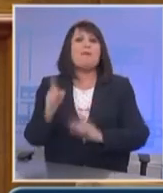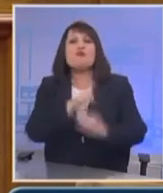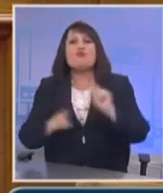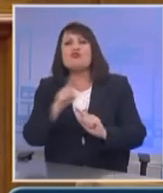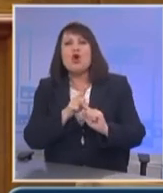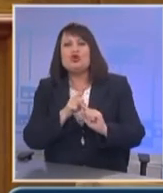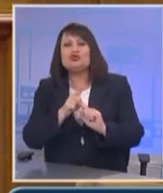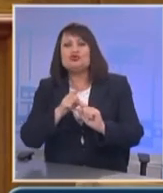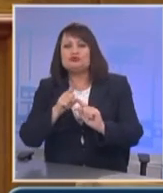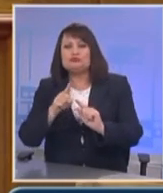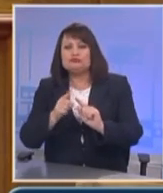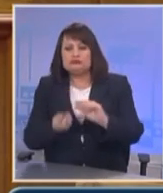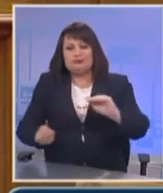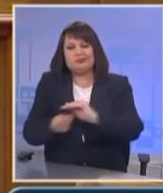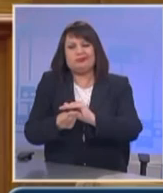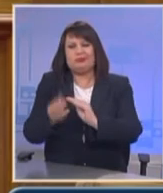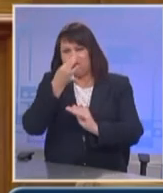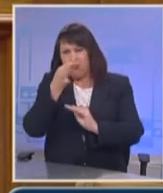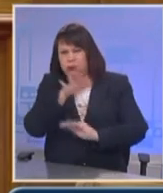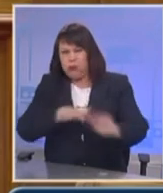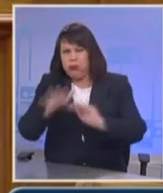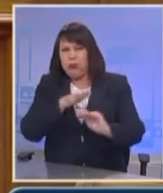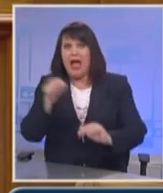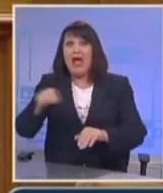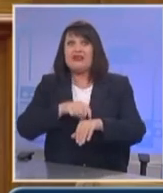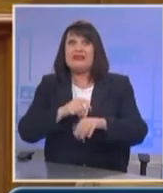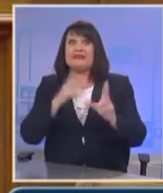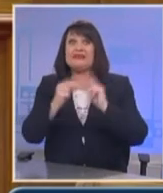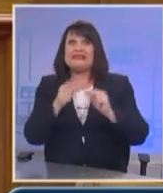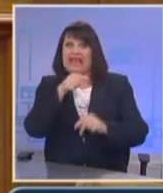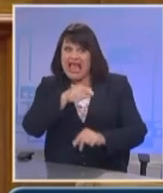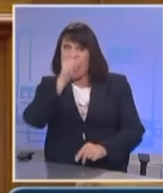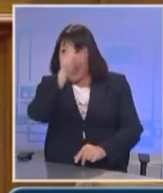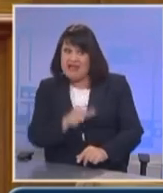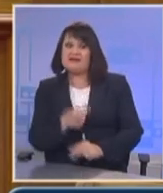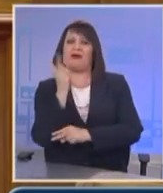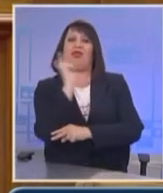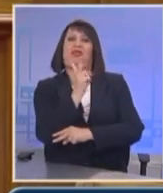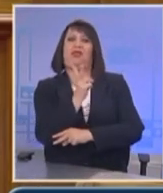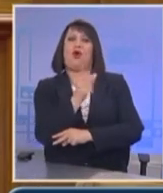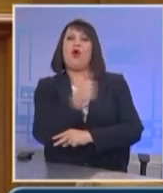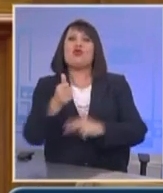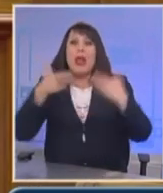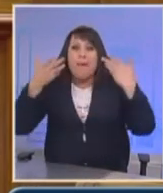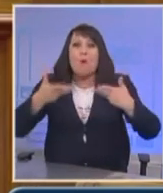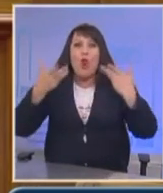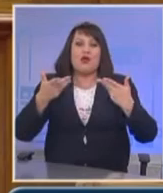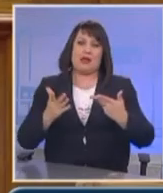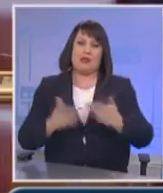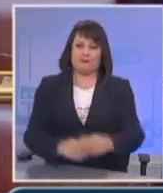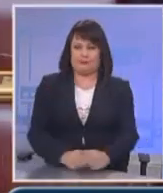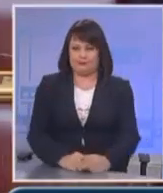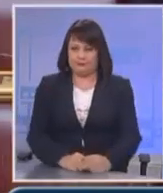διαπλοκής για το οποίο μιλήσατε, γιατί αυτή τη φορά στη συζήτηση θα είστε ο κατηγορούμενος και όχι απλά απολογούμενος.